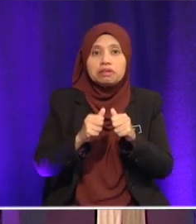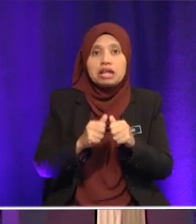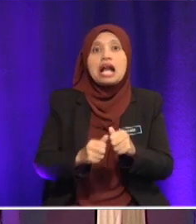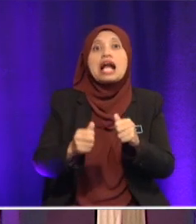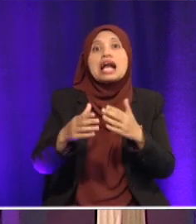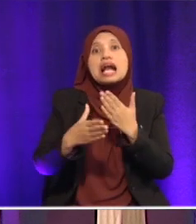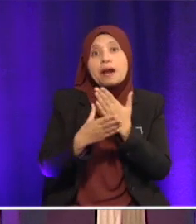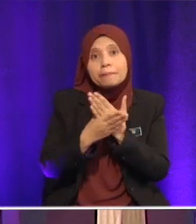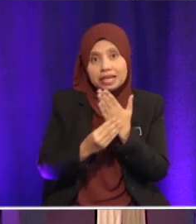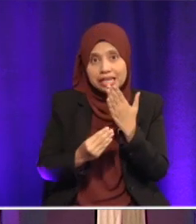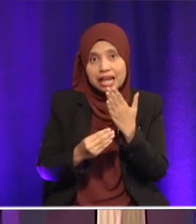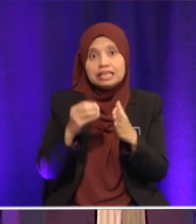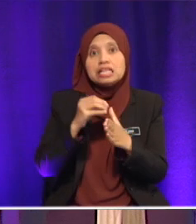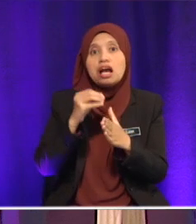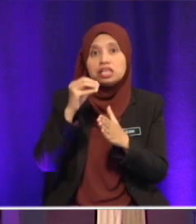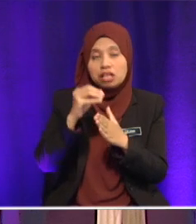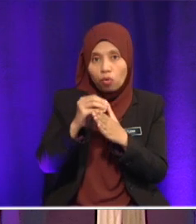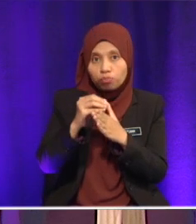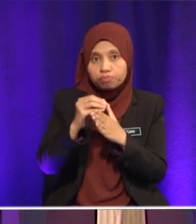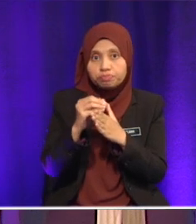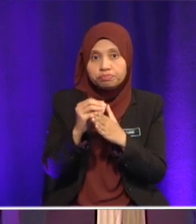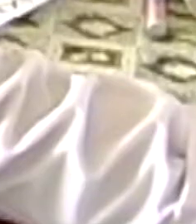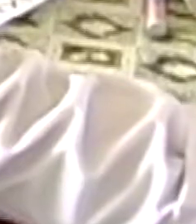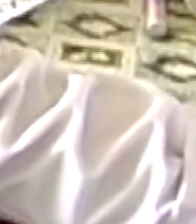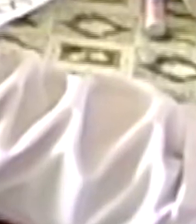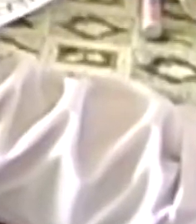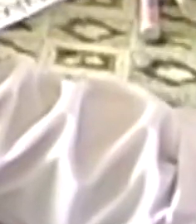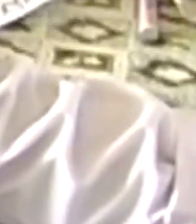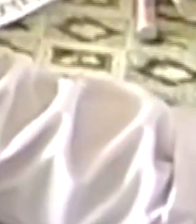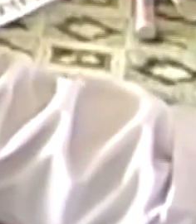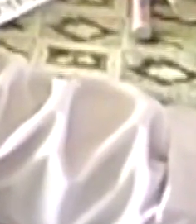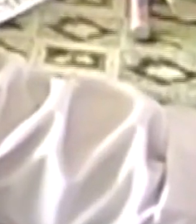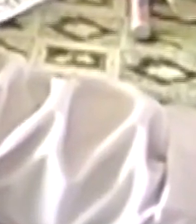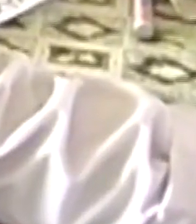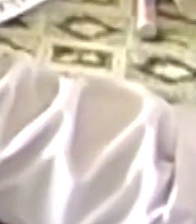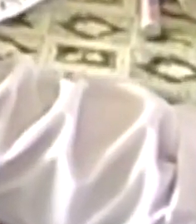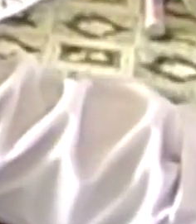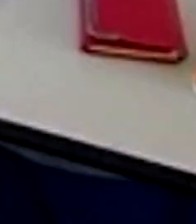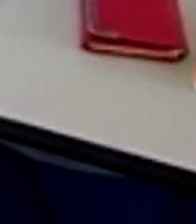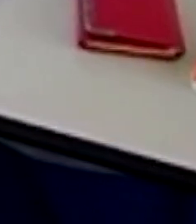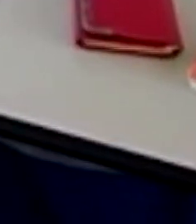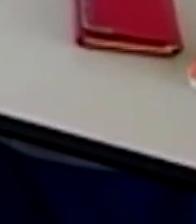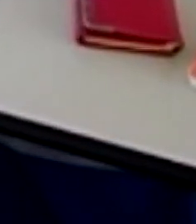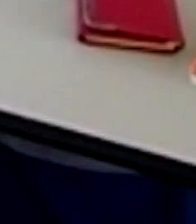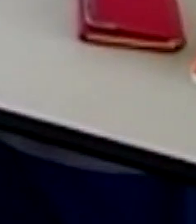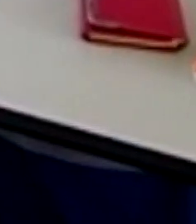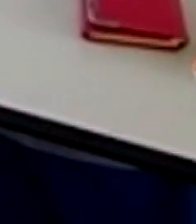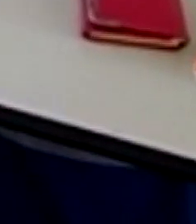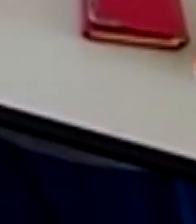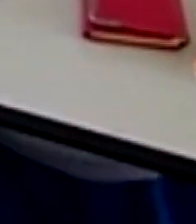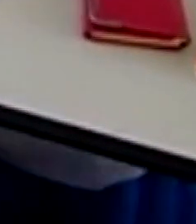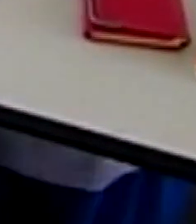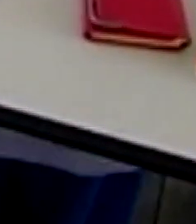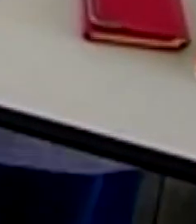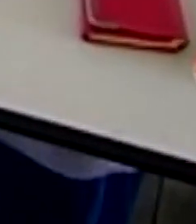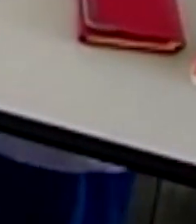kemahiran ataupun mengikut ilmu yang mereka dapat Oke seterusnya